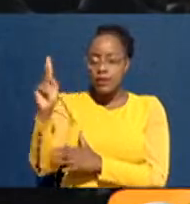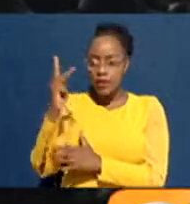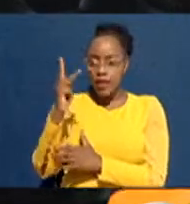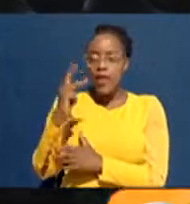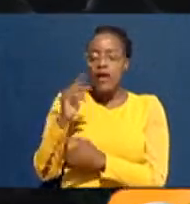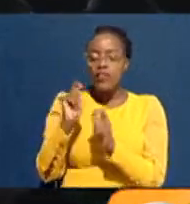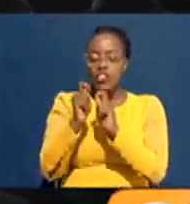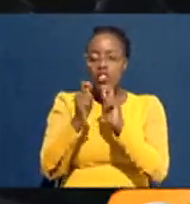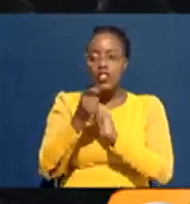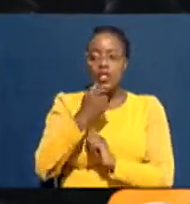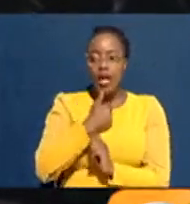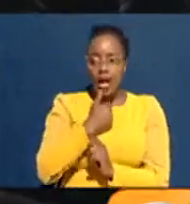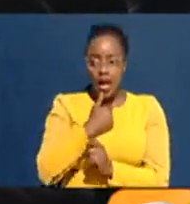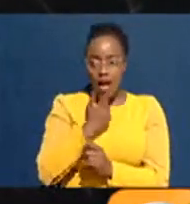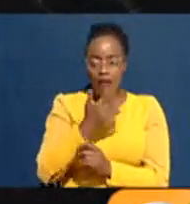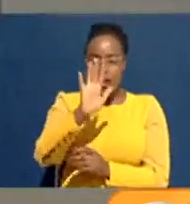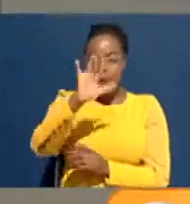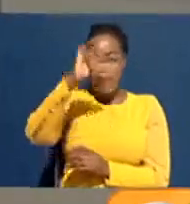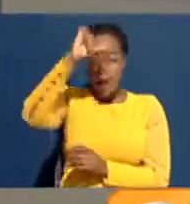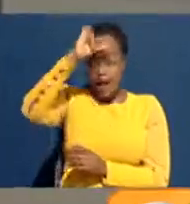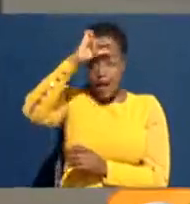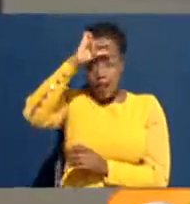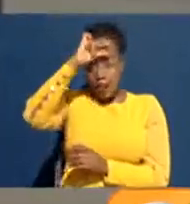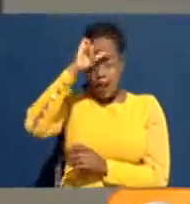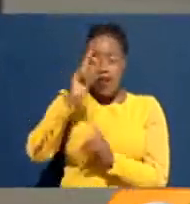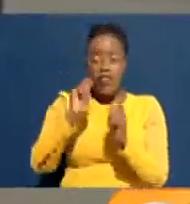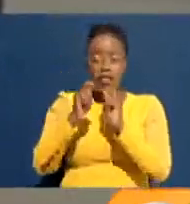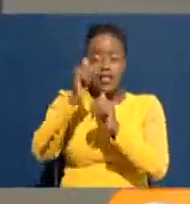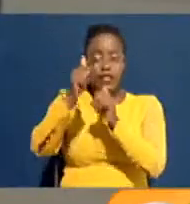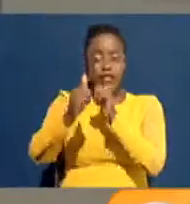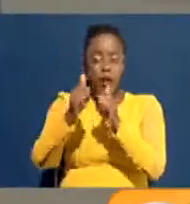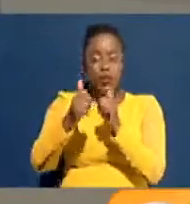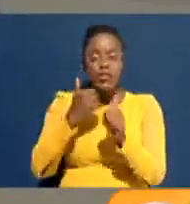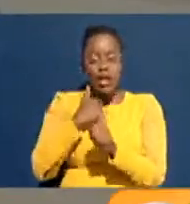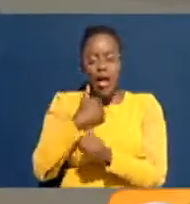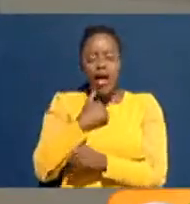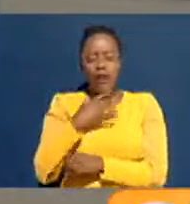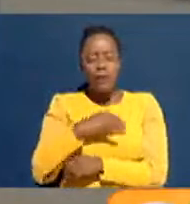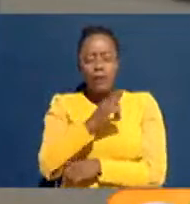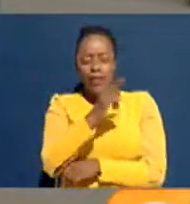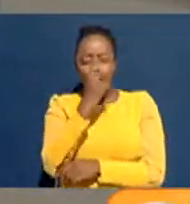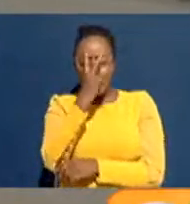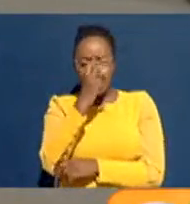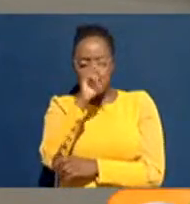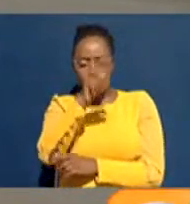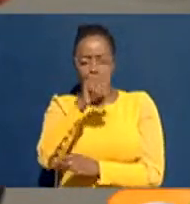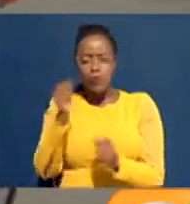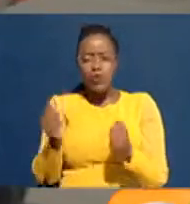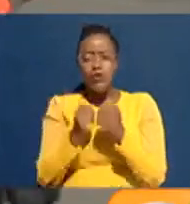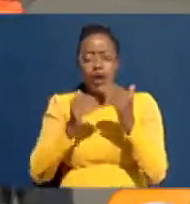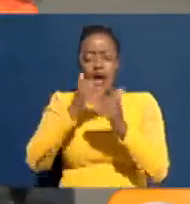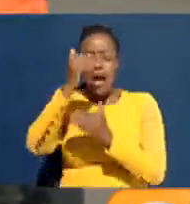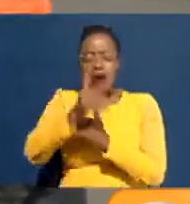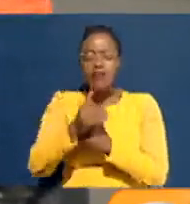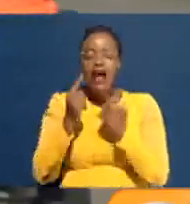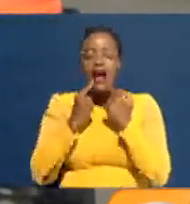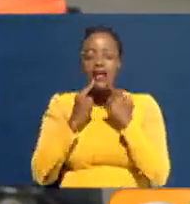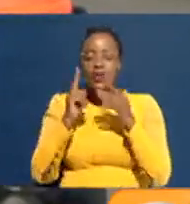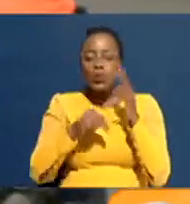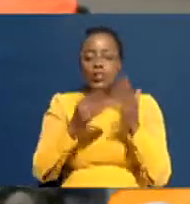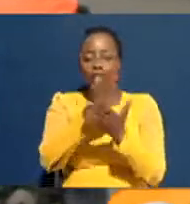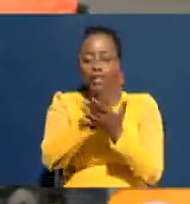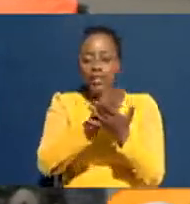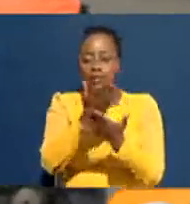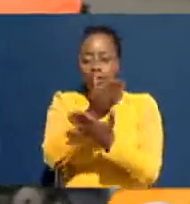amefanya mabadiliko katika serikali yake. Mabadiliko ambayo yalikuwa yamekisiwa na wengi, hasa baada yake kutamka kuwa kuna